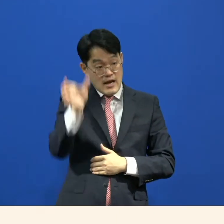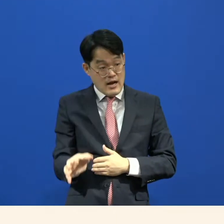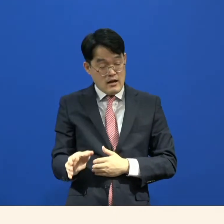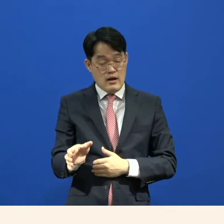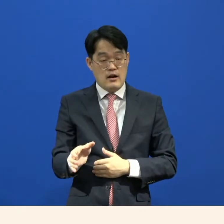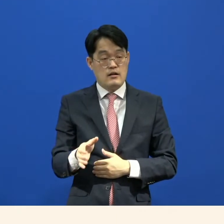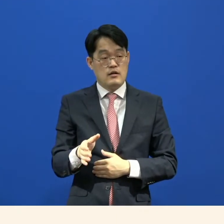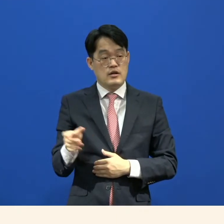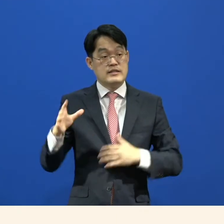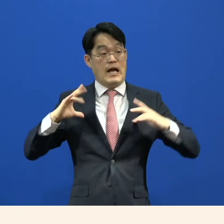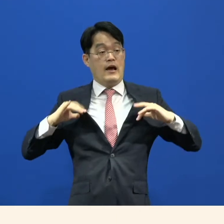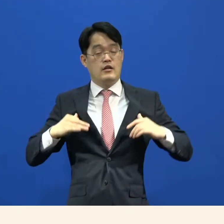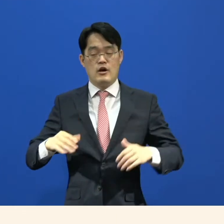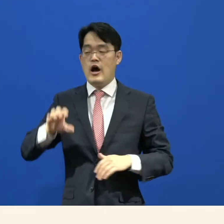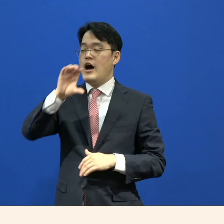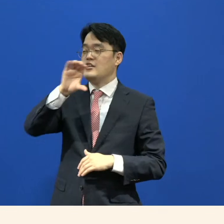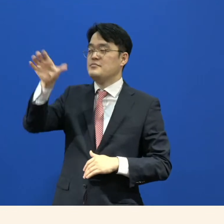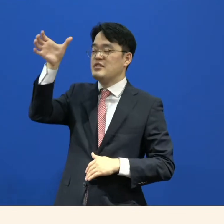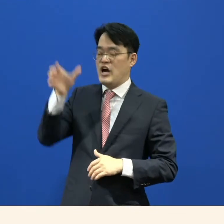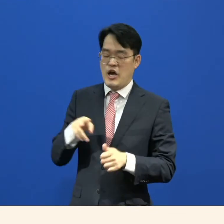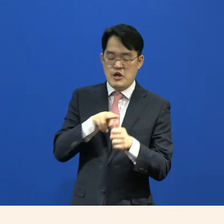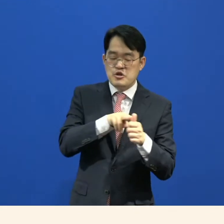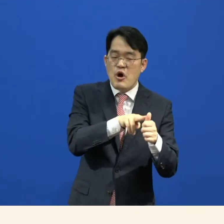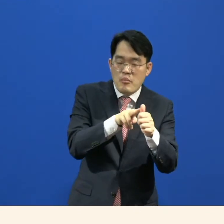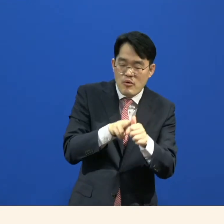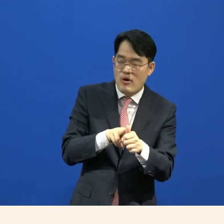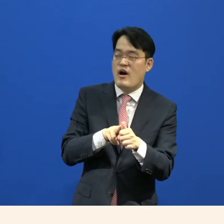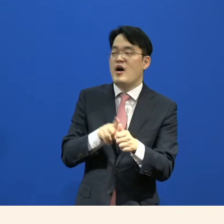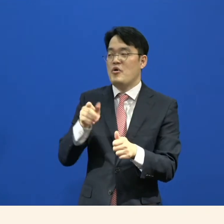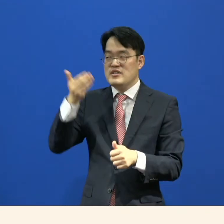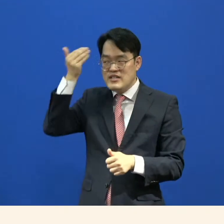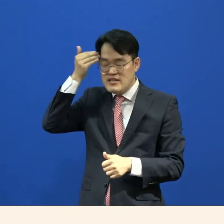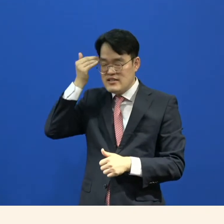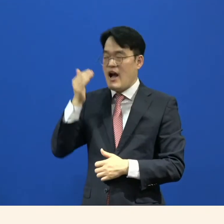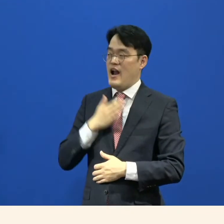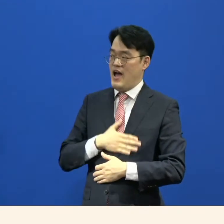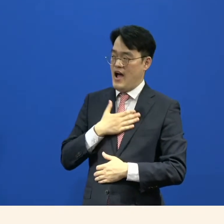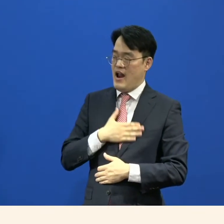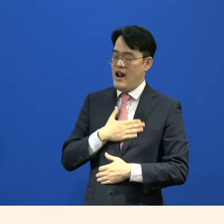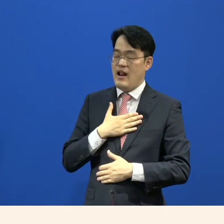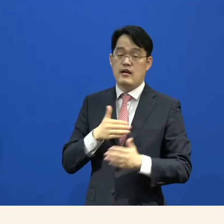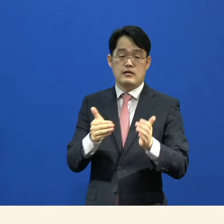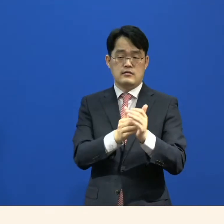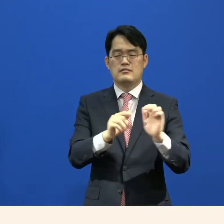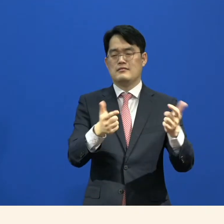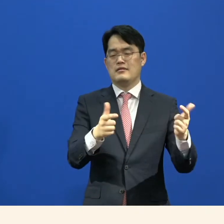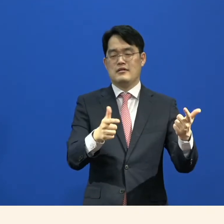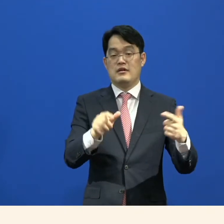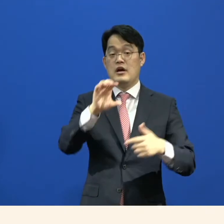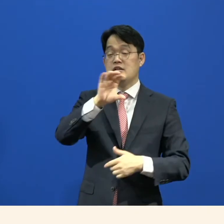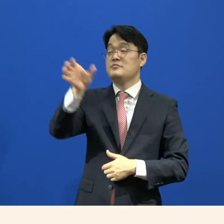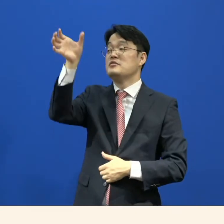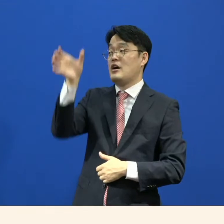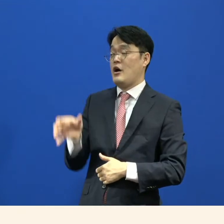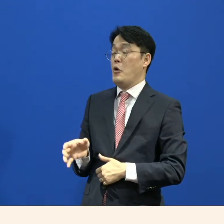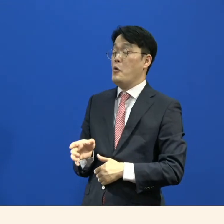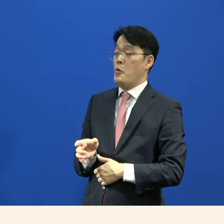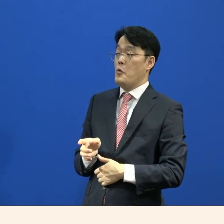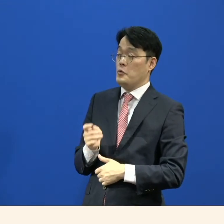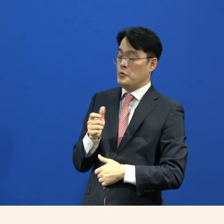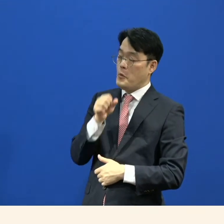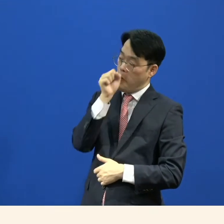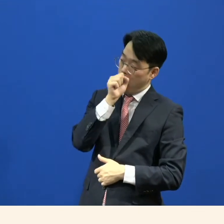그냥 십자가를 이해하고 있는 정도를 말하고 있잖아요. 아니 십자가에 대해서 어느 정도 호감을 가지고 있다는 얘기가 아닙니다. 그런 여러 가지